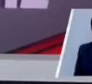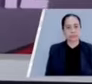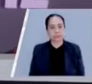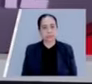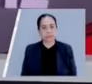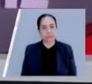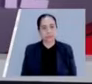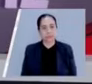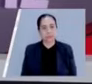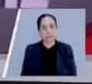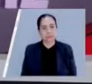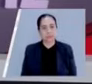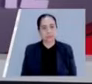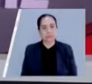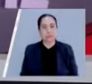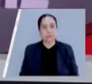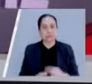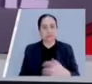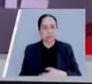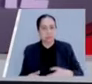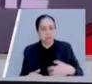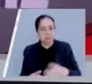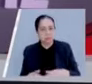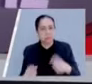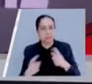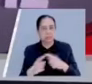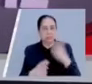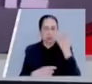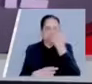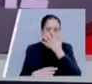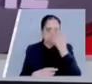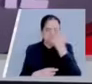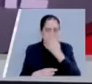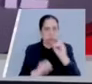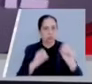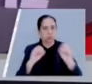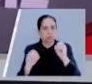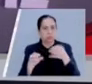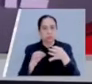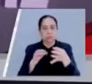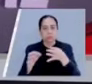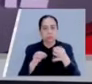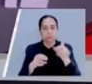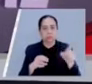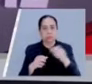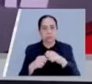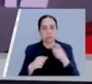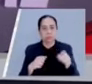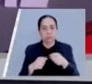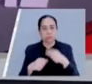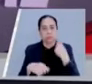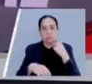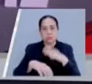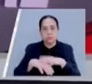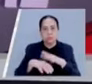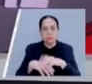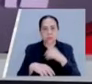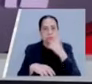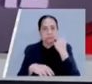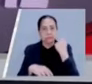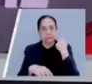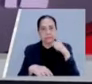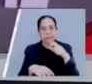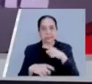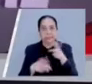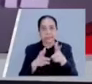Mula pagsakit ng tiyan hanggang pagkahilo, kanya-kanyang paliwanag ang mga sinita dahil ilegal na pagparada